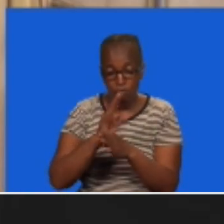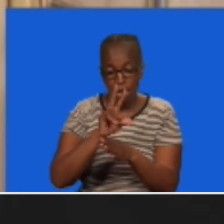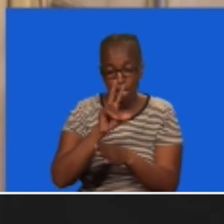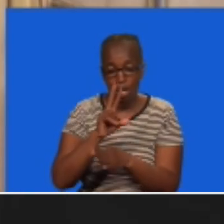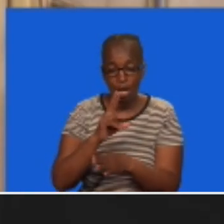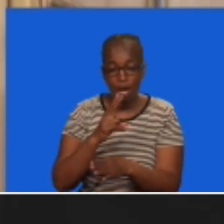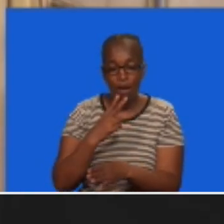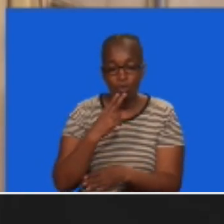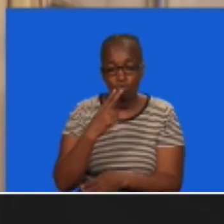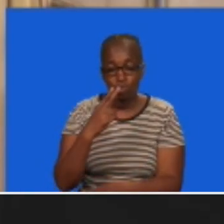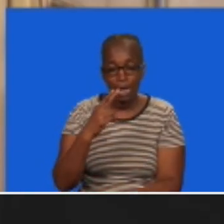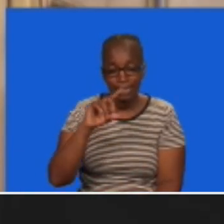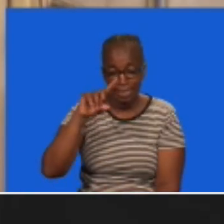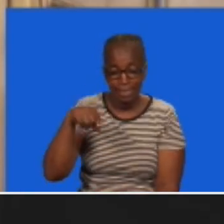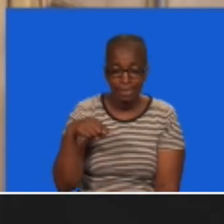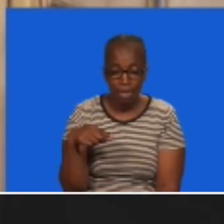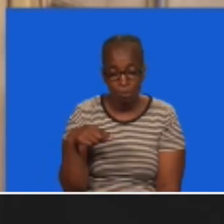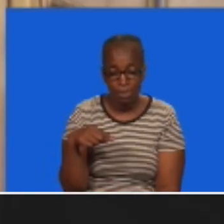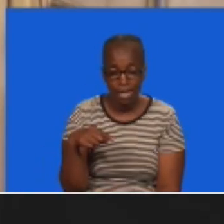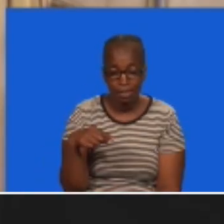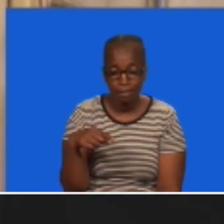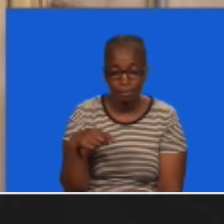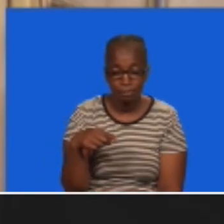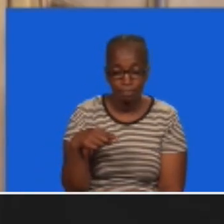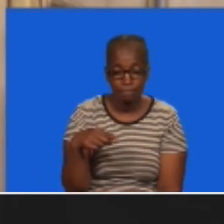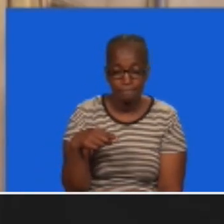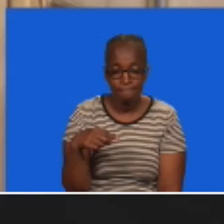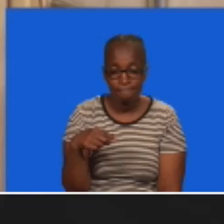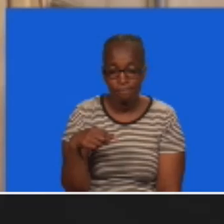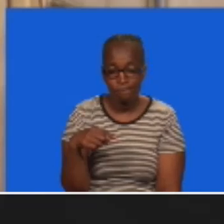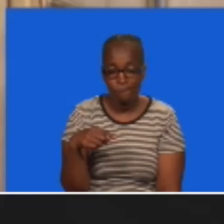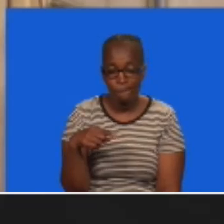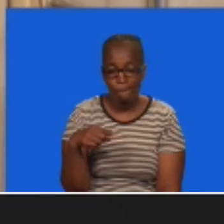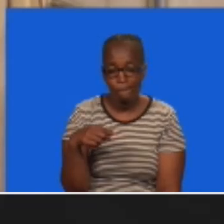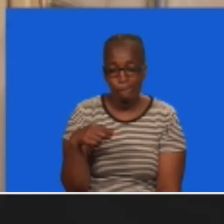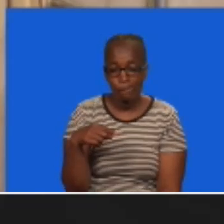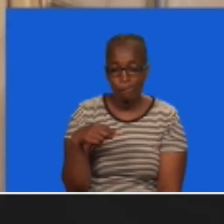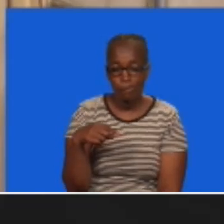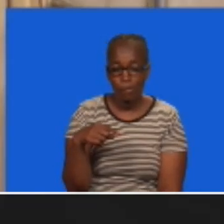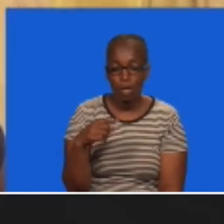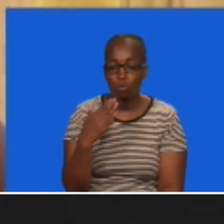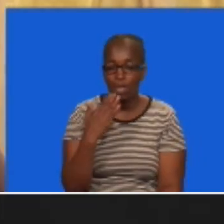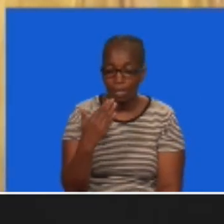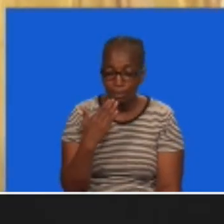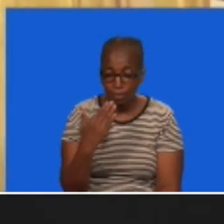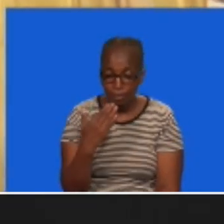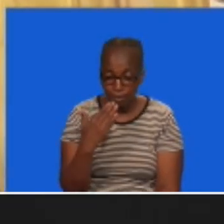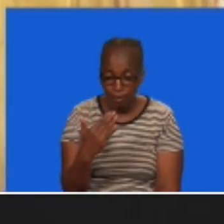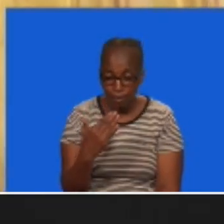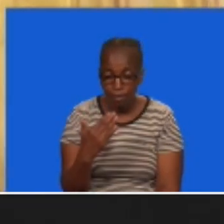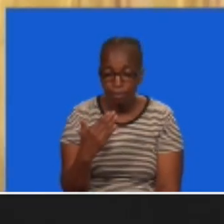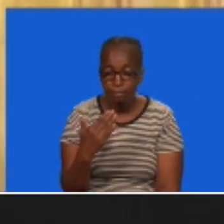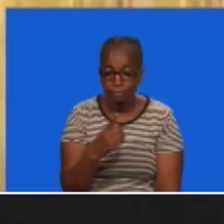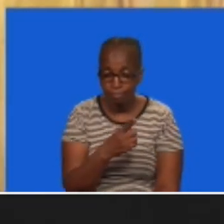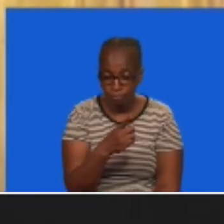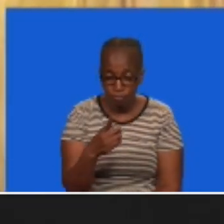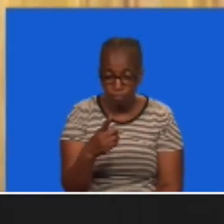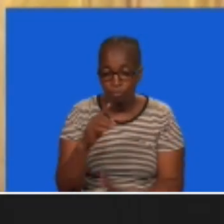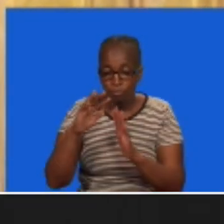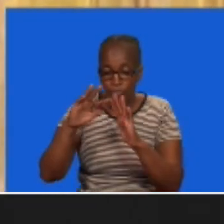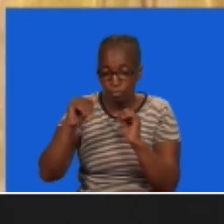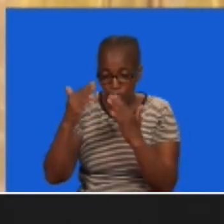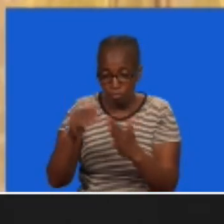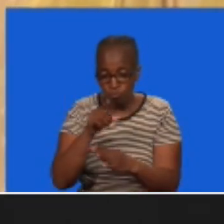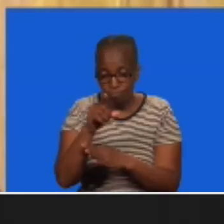Na sasa ndio nimefaidika, government iliweza kunilipia the rest of the amount. Na tunashukuru sana